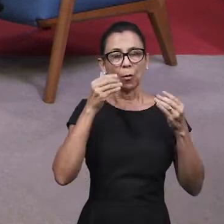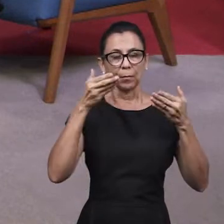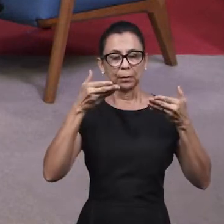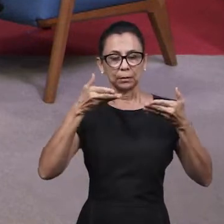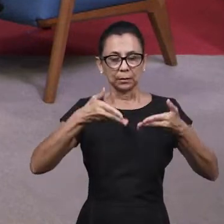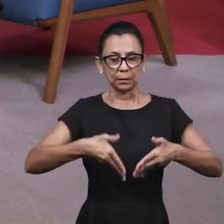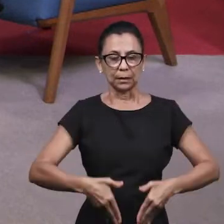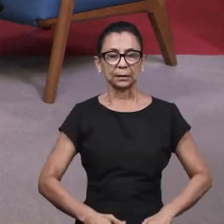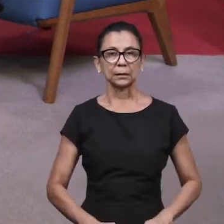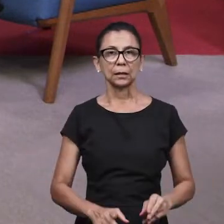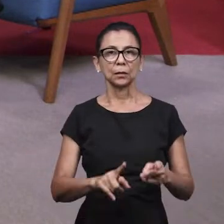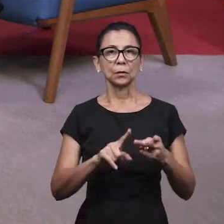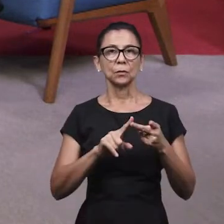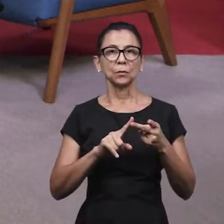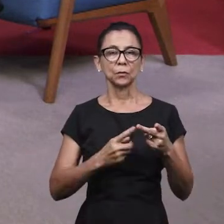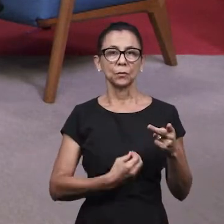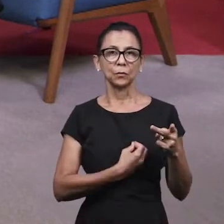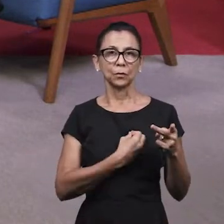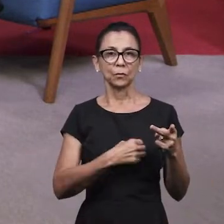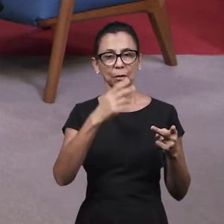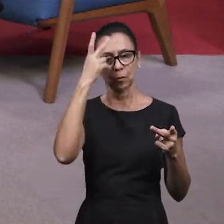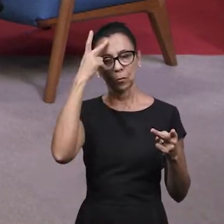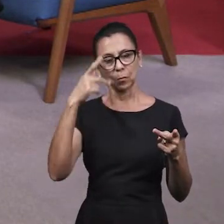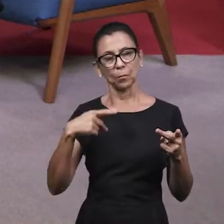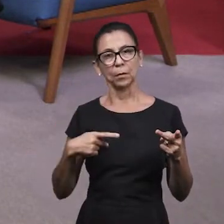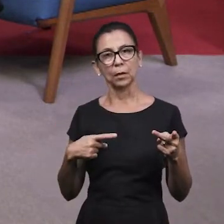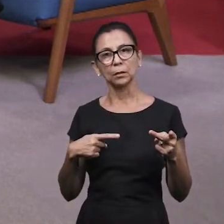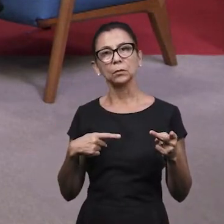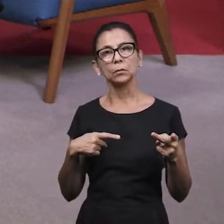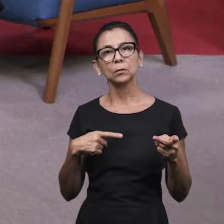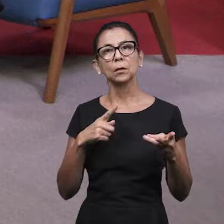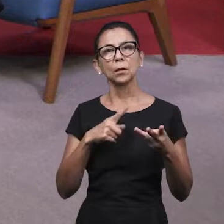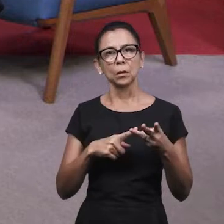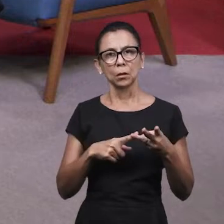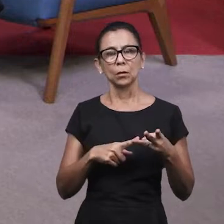un homme, mais il a ressuscité comme Dieu.